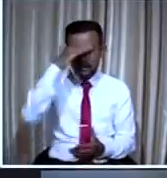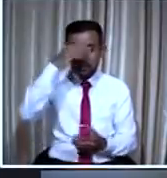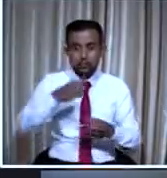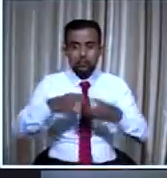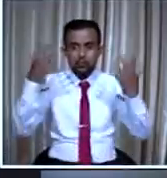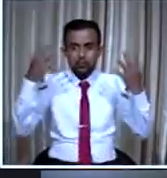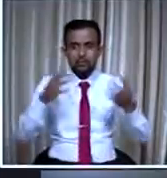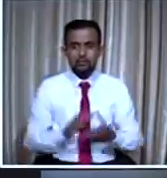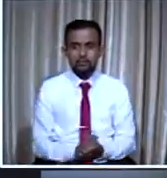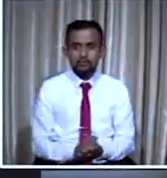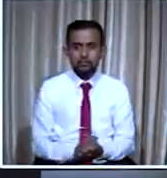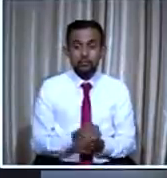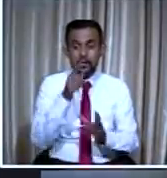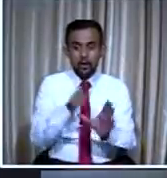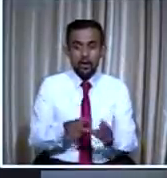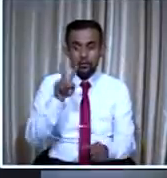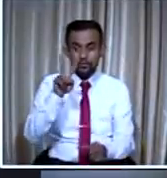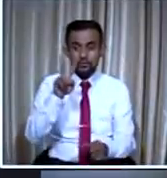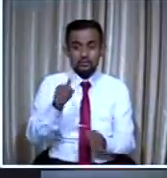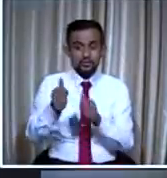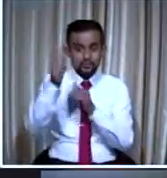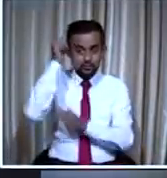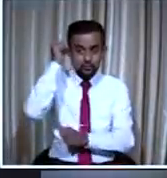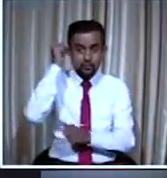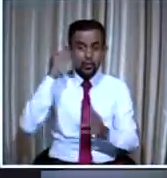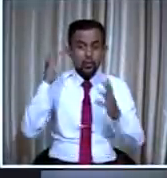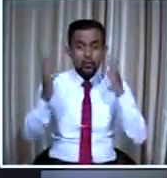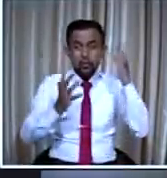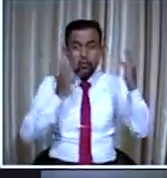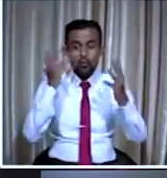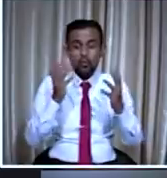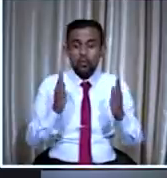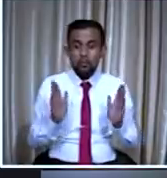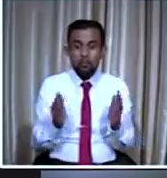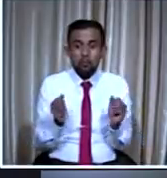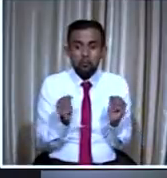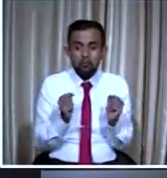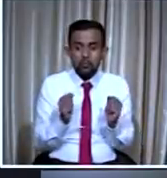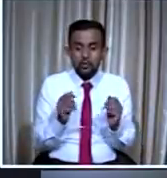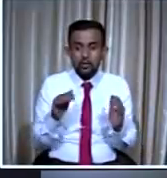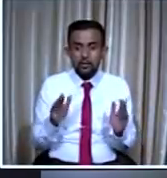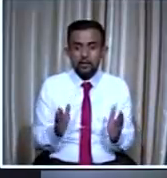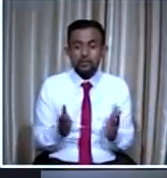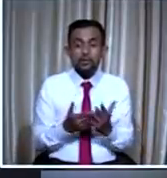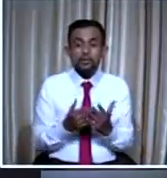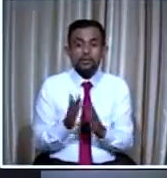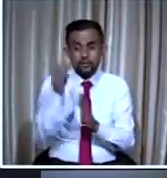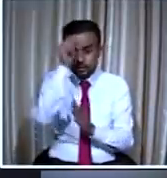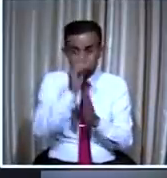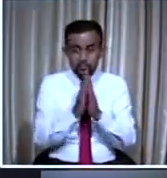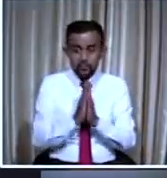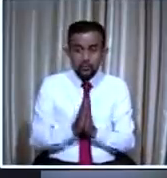ප්‍රහාරය වසර දෙකකට ප්‍රථම මුළු ලෝකයම බිහිතියෙන් ඇලලී යමින් පූජනීය